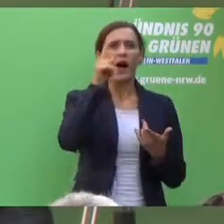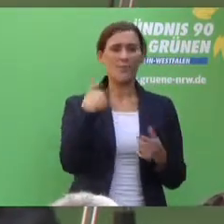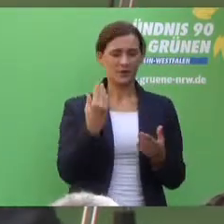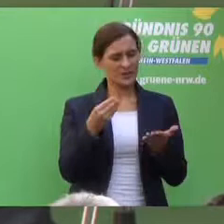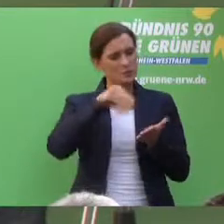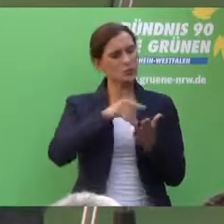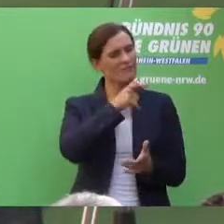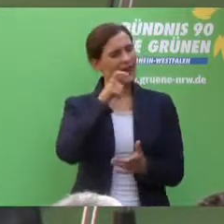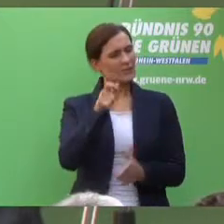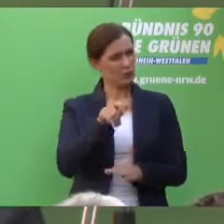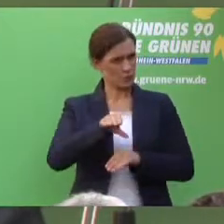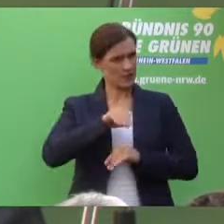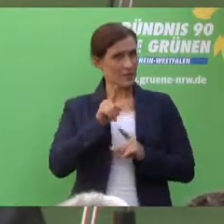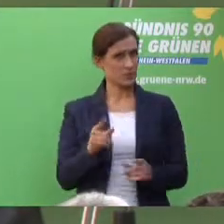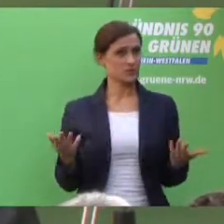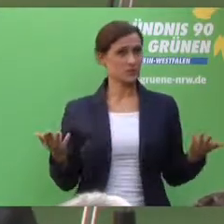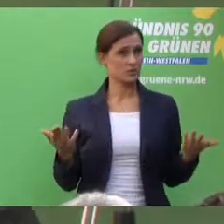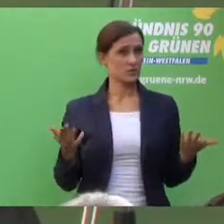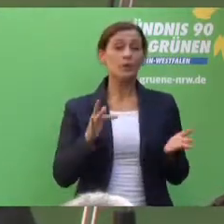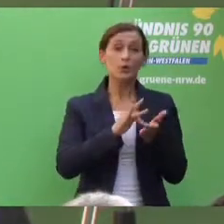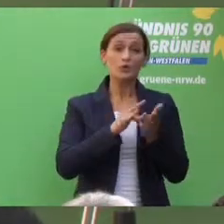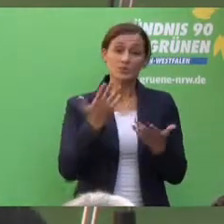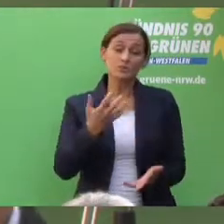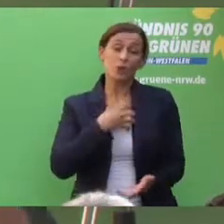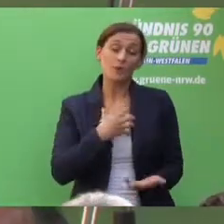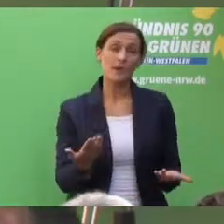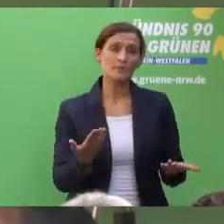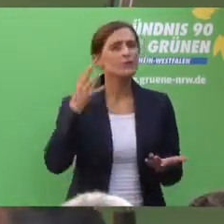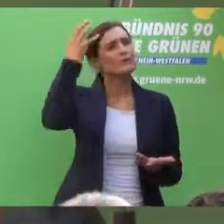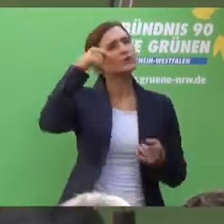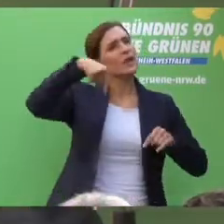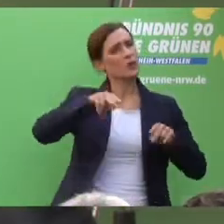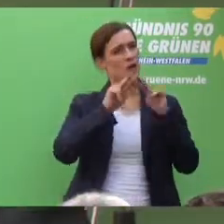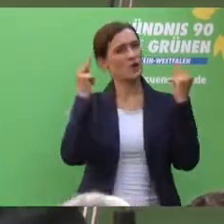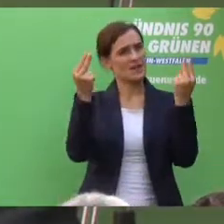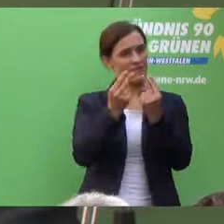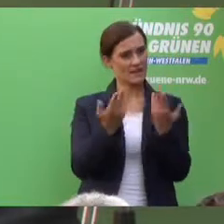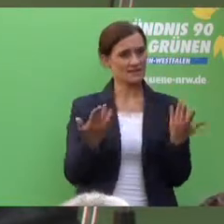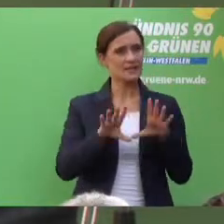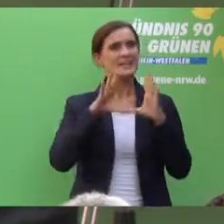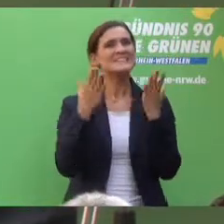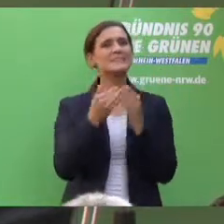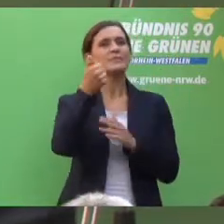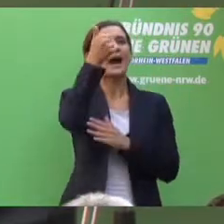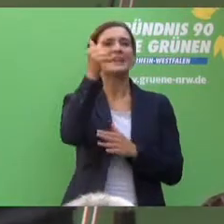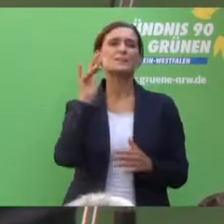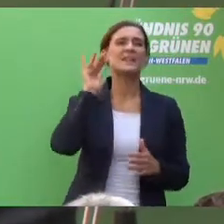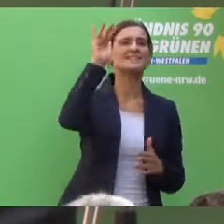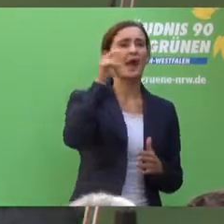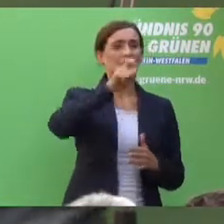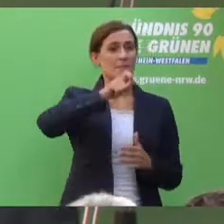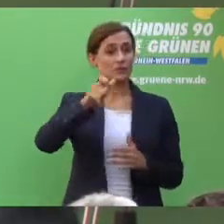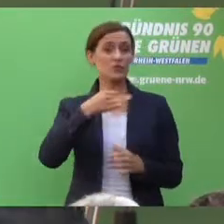Ist es nicht vielleicht ein Problem, wenn auf einem Globus, in dem 1 Milliarde Menschen hungern,